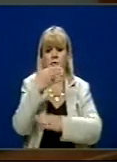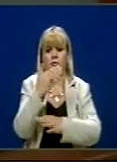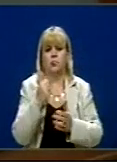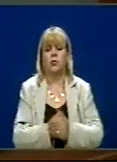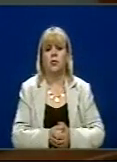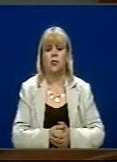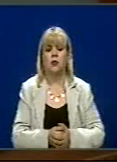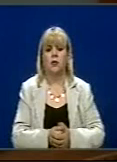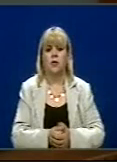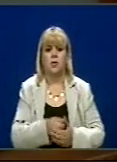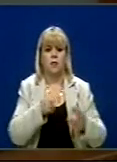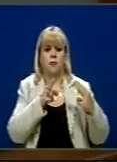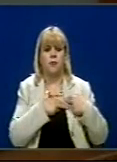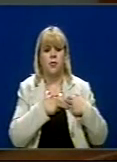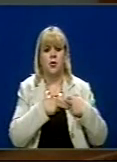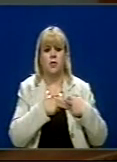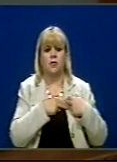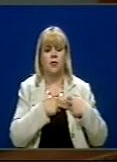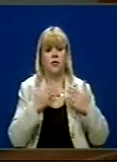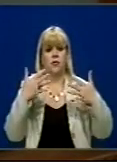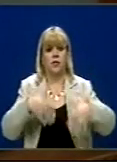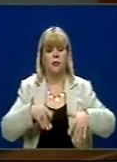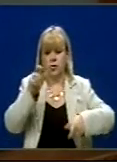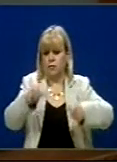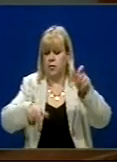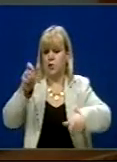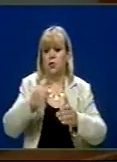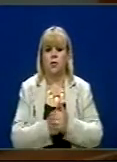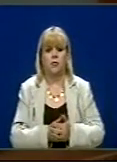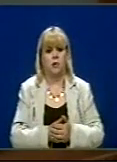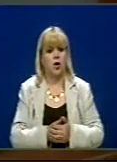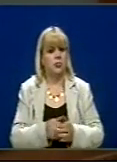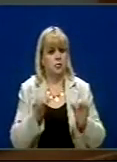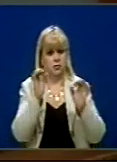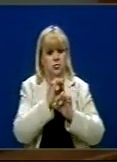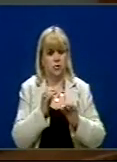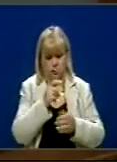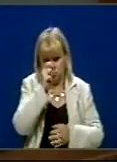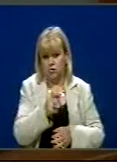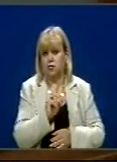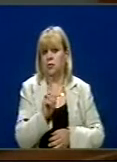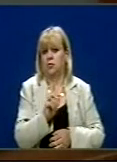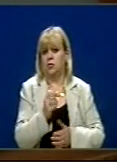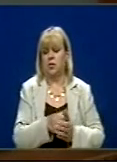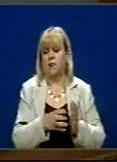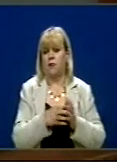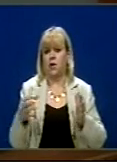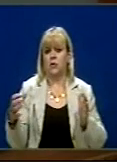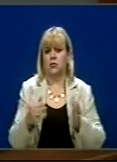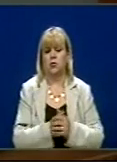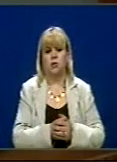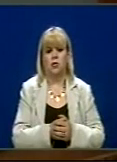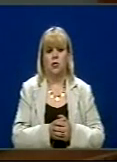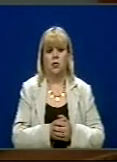cilët përfaqësojnë rreth 10.000 banor të kësaj zone, apo nuk do ta respektoni kërkesën e tyre dhe do të vazhdoni